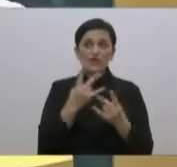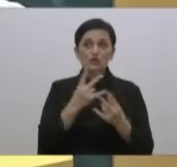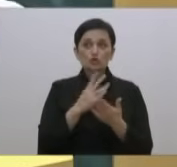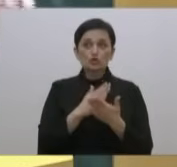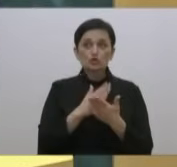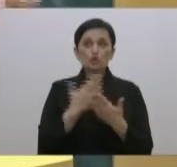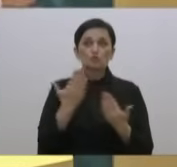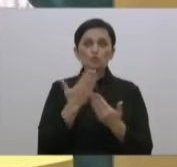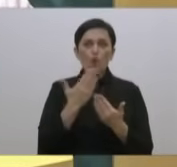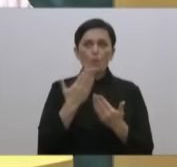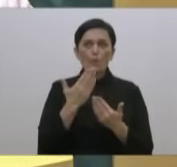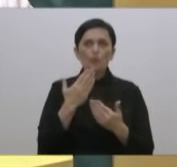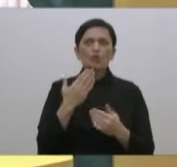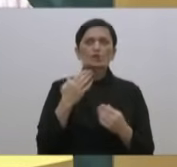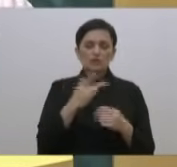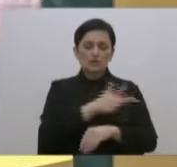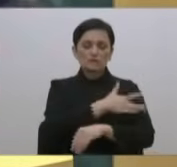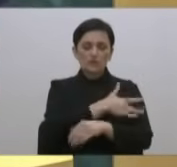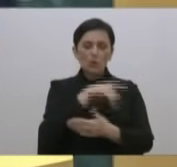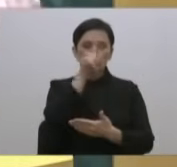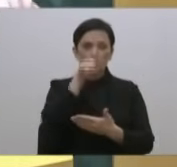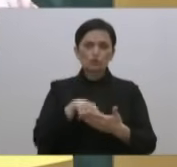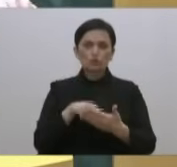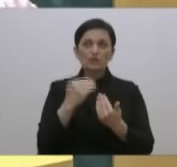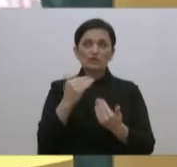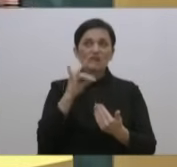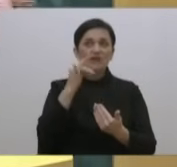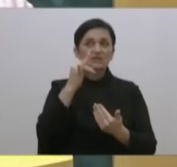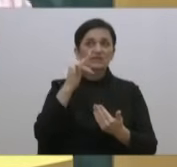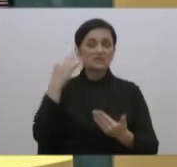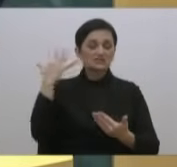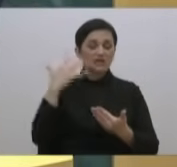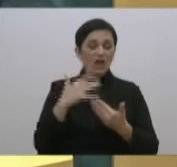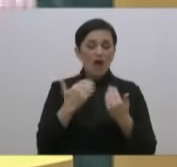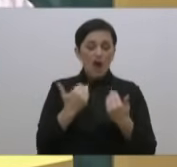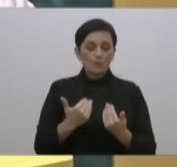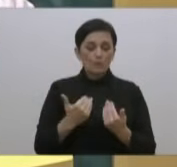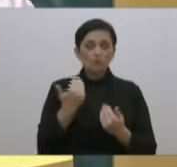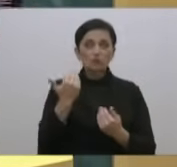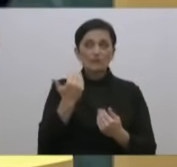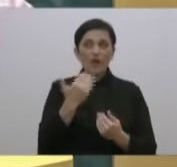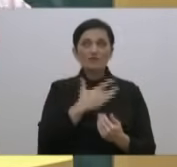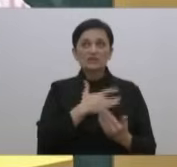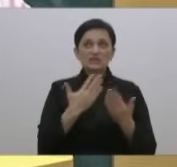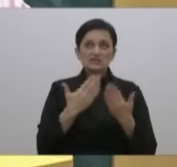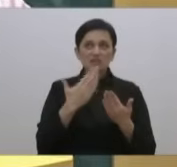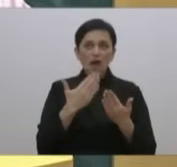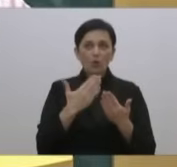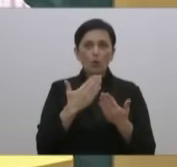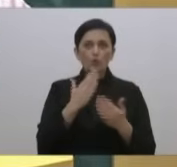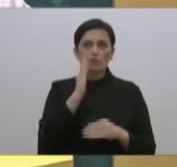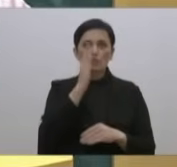საჭიროა, რომელიც უდავოდ იმსახურებთ ნდობას თქვენი წარსულიდან, თქვენი აწყოდან და თქვენი სავარაუდო